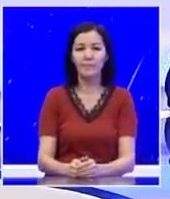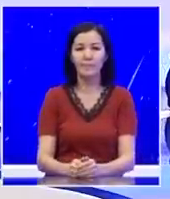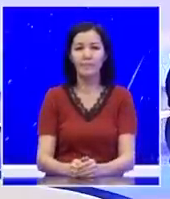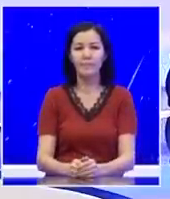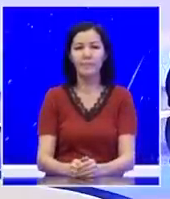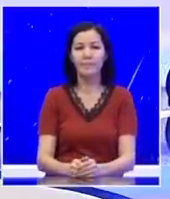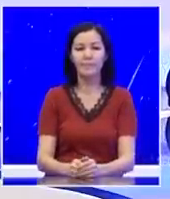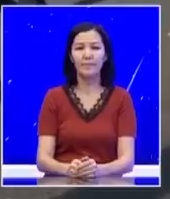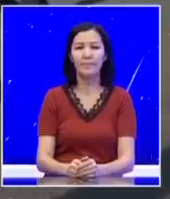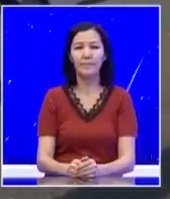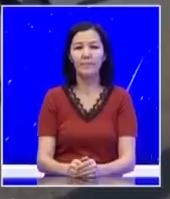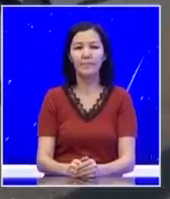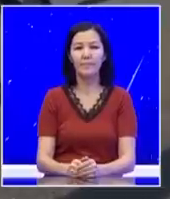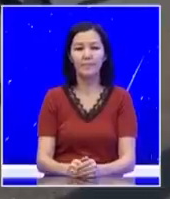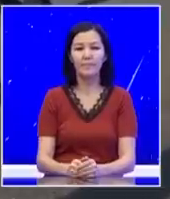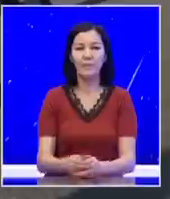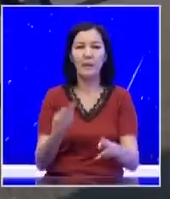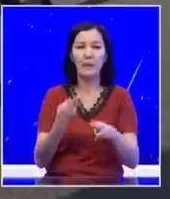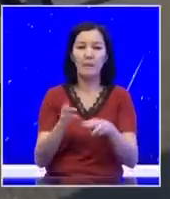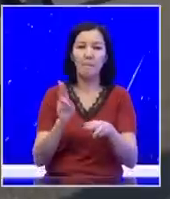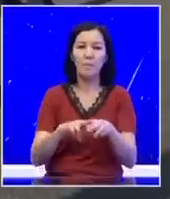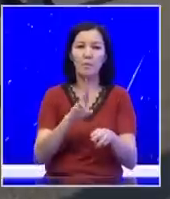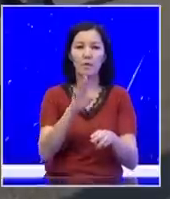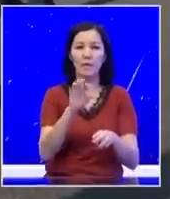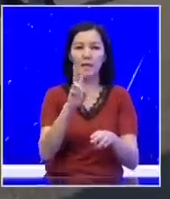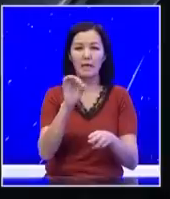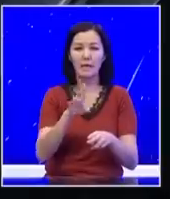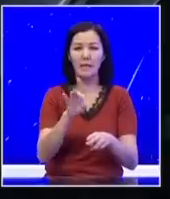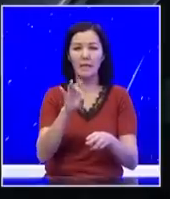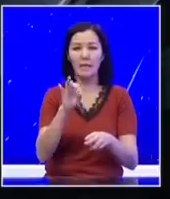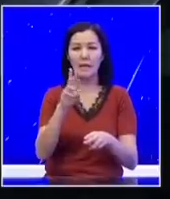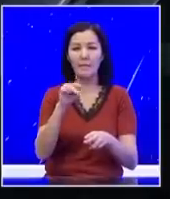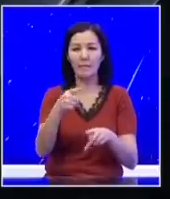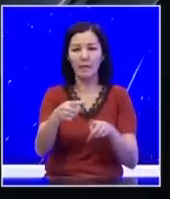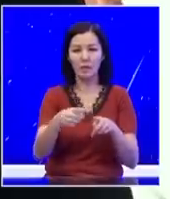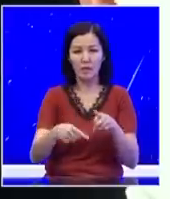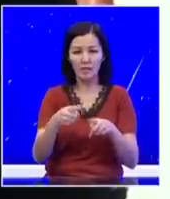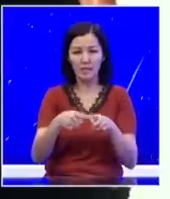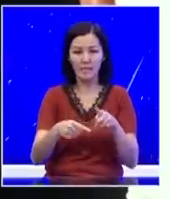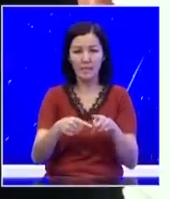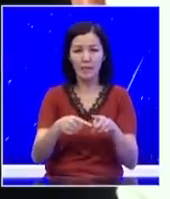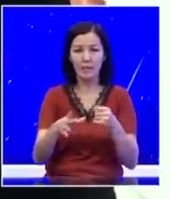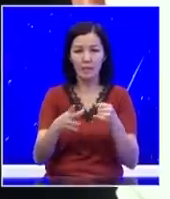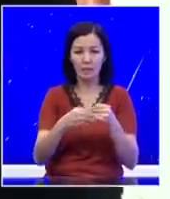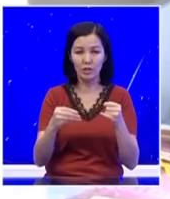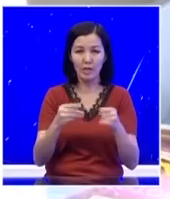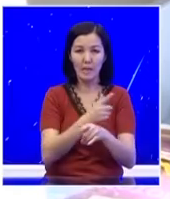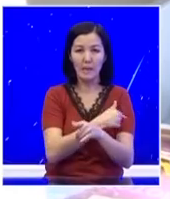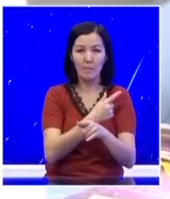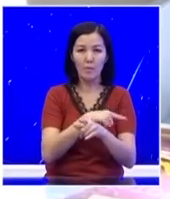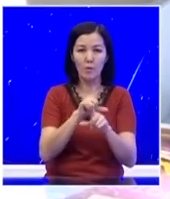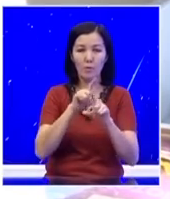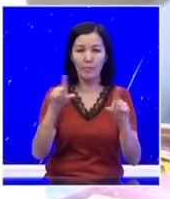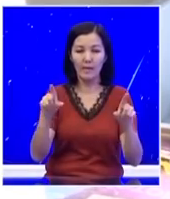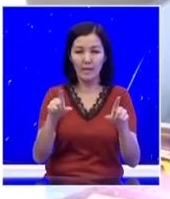қайтты. Бұл кегенмен Райымбек ауданының шектескен жері. Саржаз ауылына қойылған блок бекет. Жайшылықтағыдай